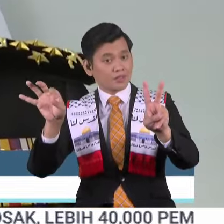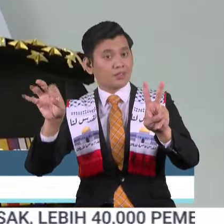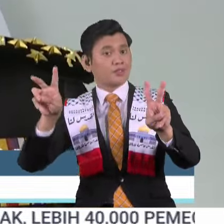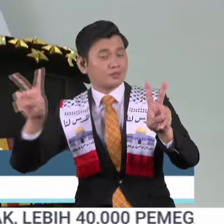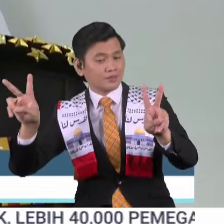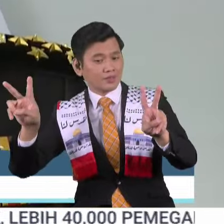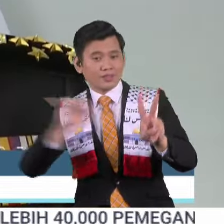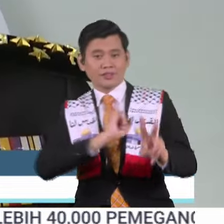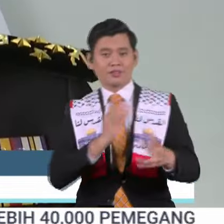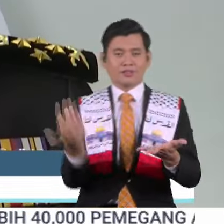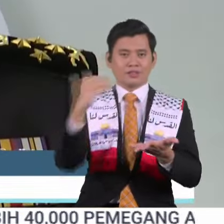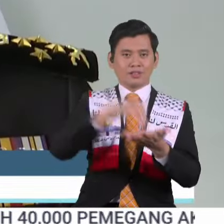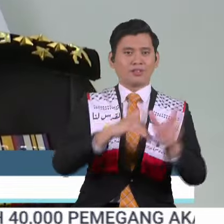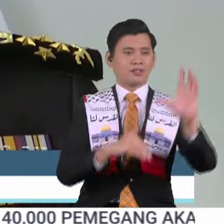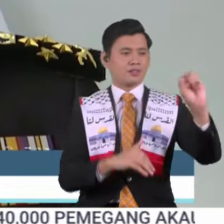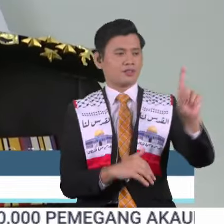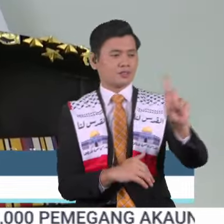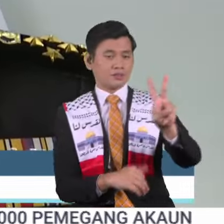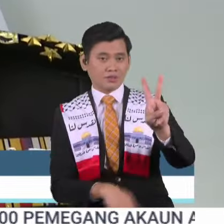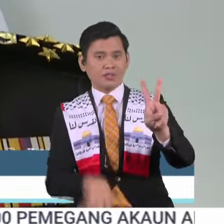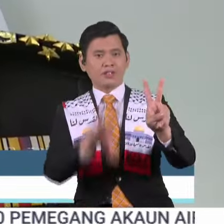012-665-4292. Saya ulang,